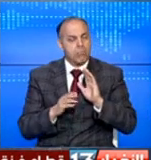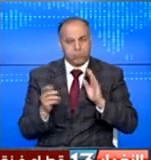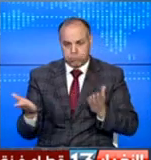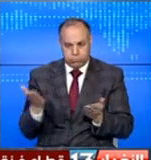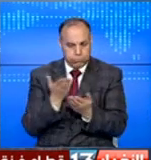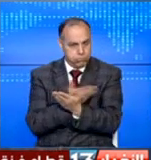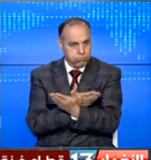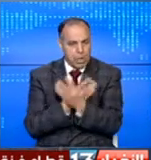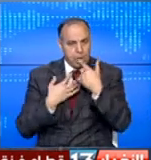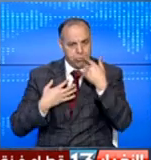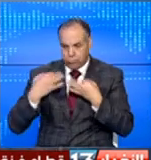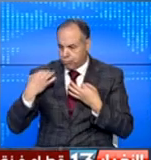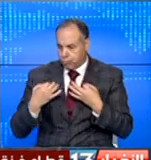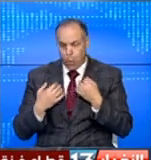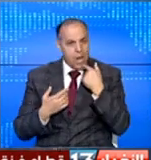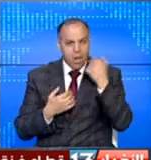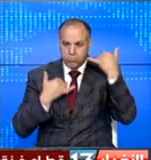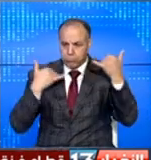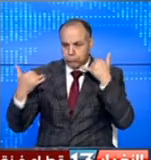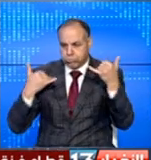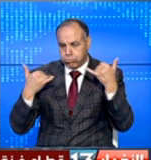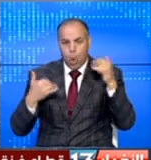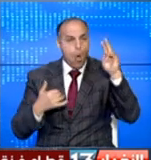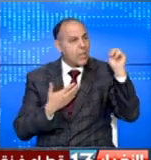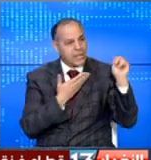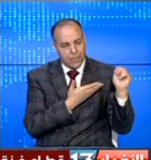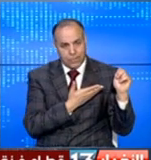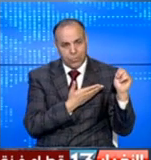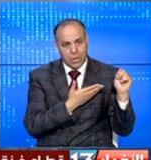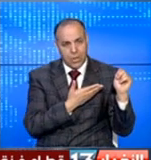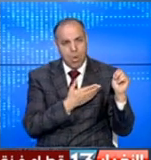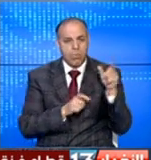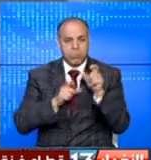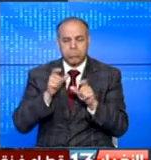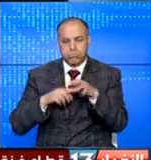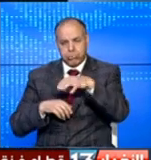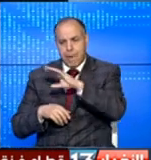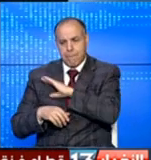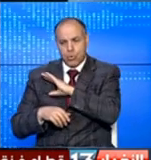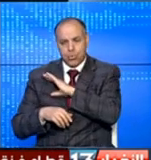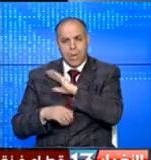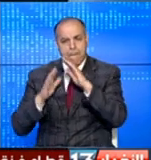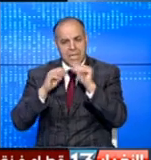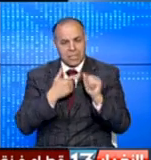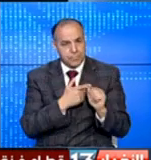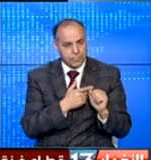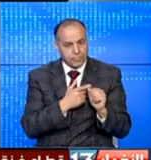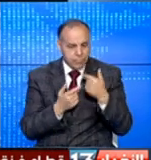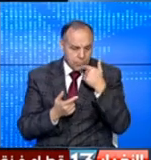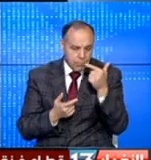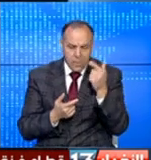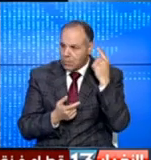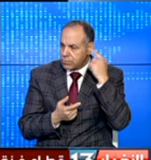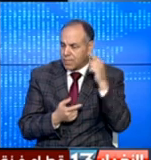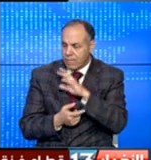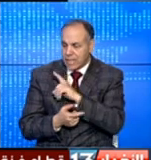متبادل ومتزامن إثر اتصالات أجرتها الأمم المتحدة وأطراف إقليمية بقيادة مصر حسب إعلان